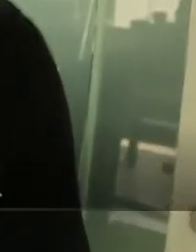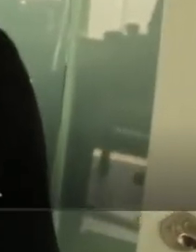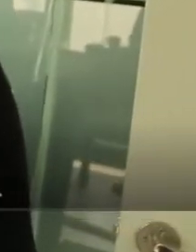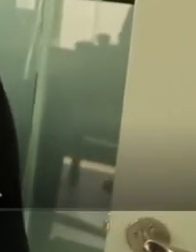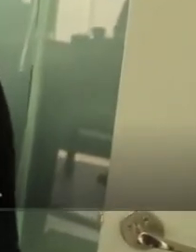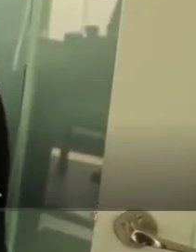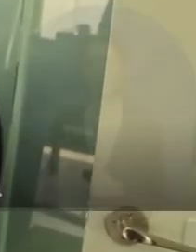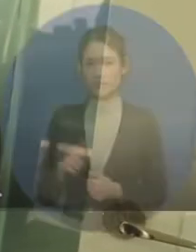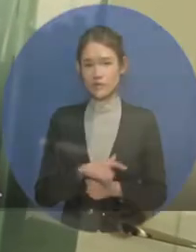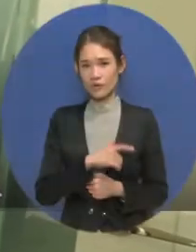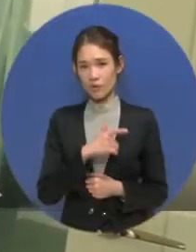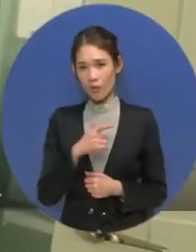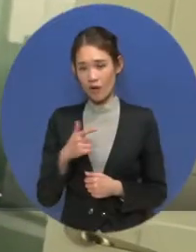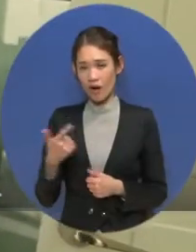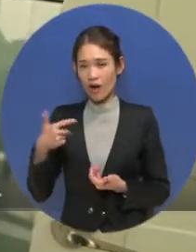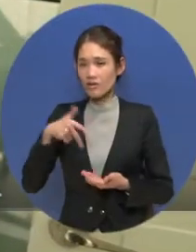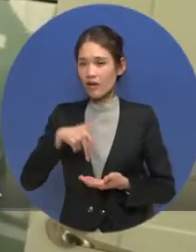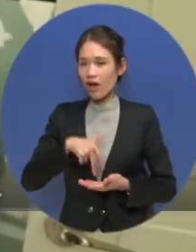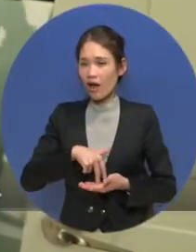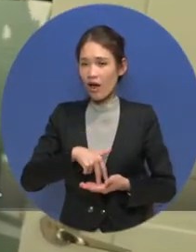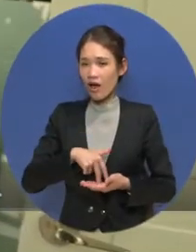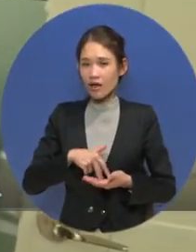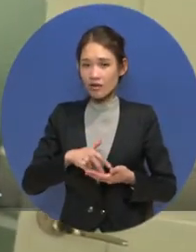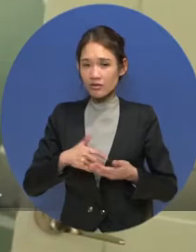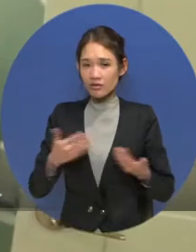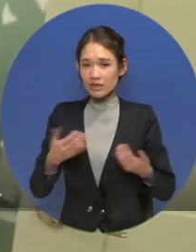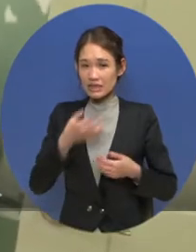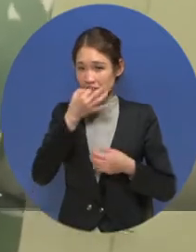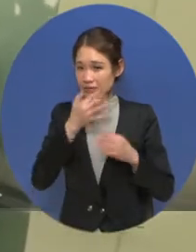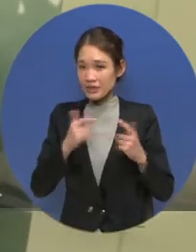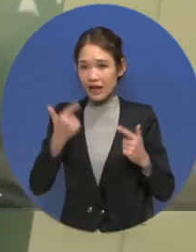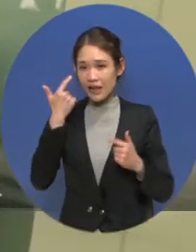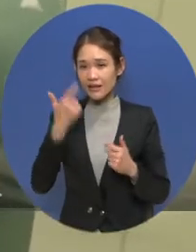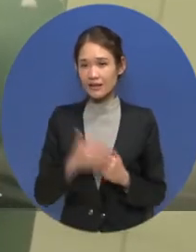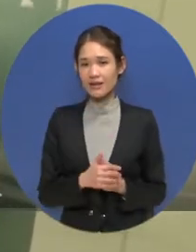일하는 내내 서 있잖아요. 서 있는데 안 힘들어요?